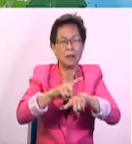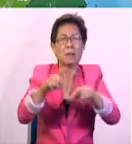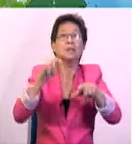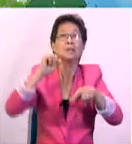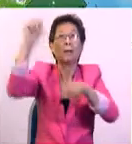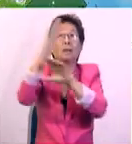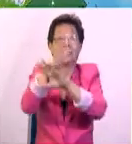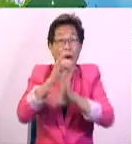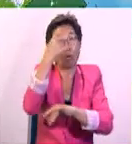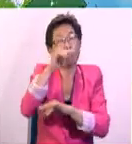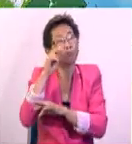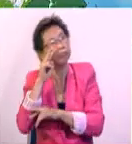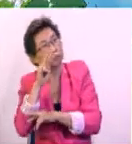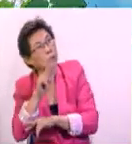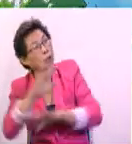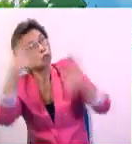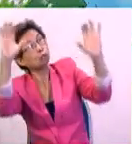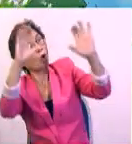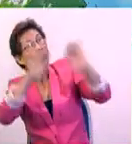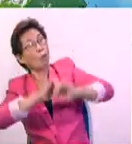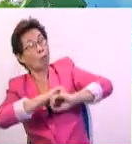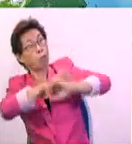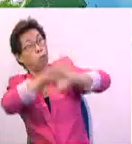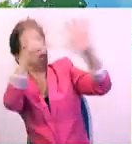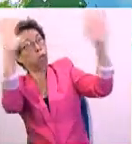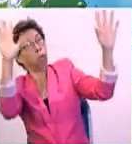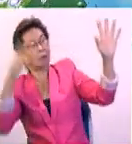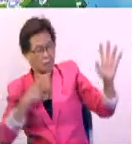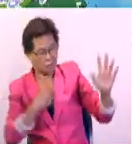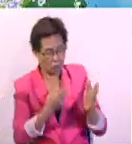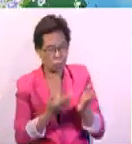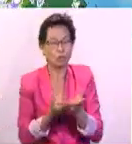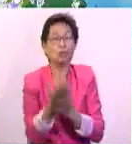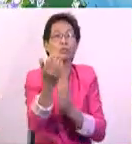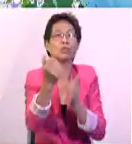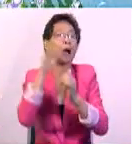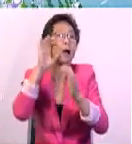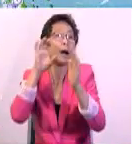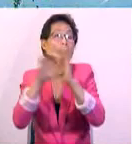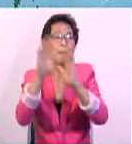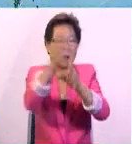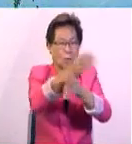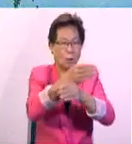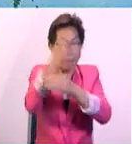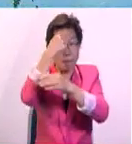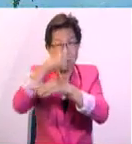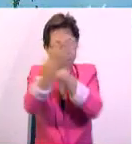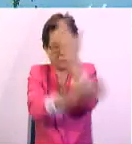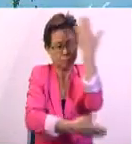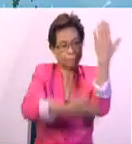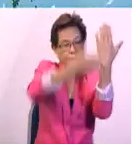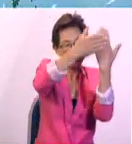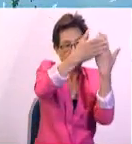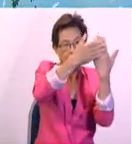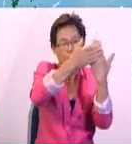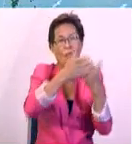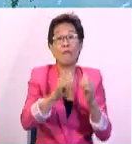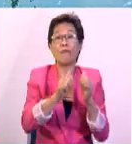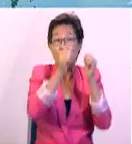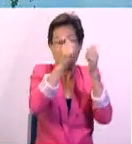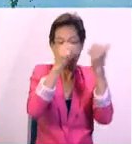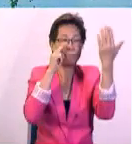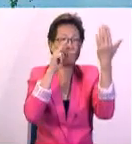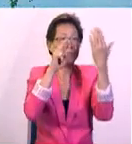tersebut. Untuk melihat keadaan cuaca dengan lebih terperinci, kita teruskan dengan paparan imej radar bagi semenanjung Malaysia terlebih